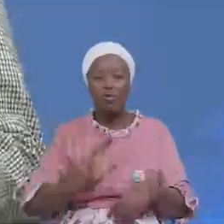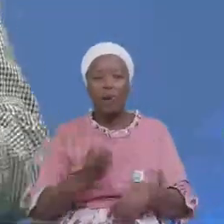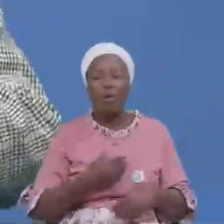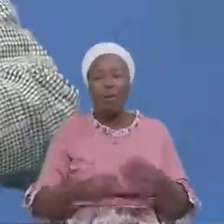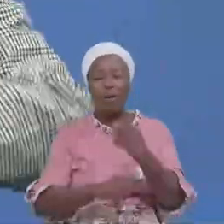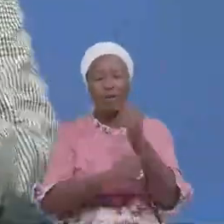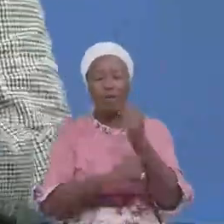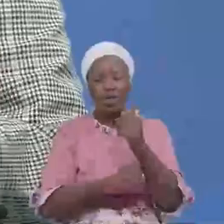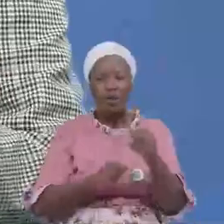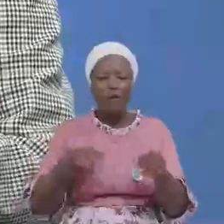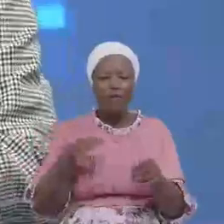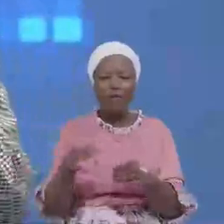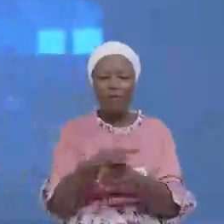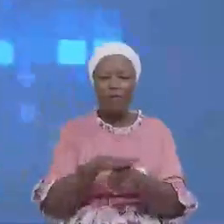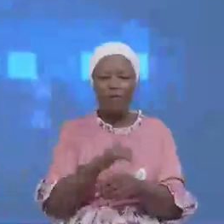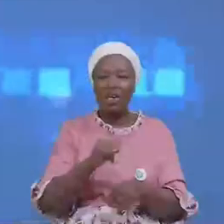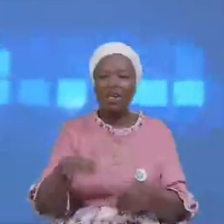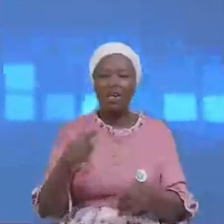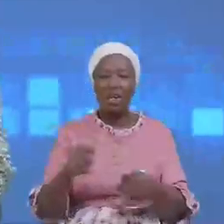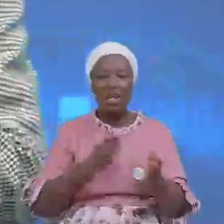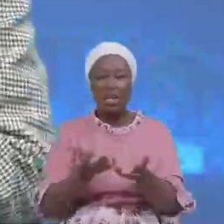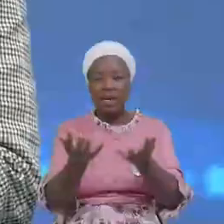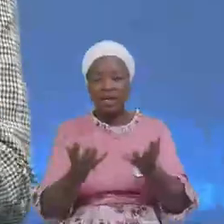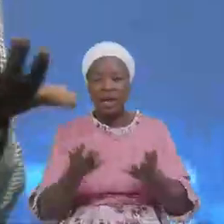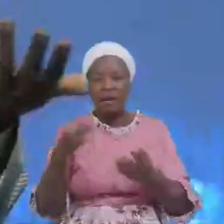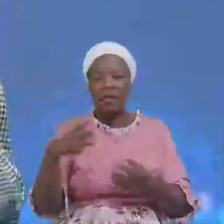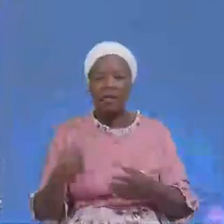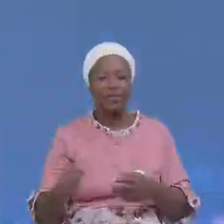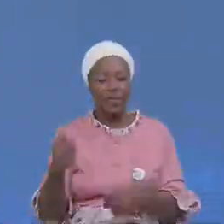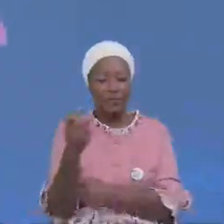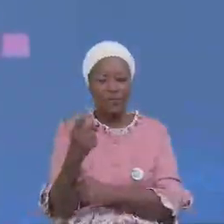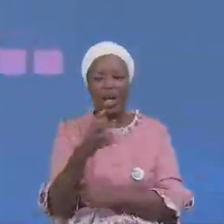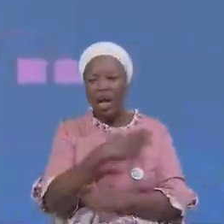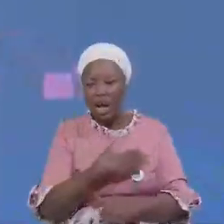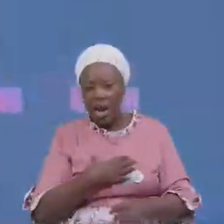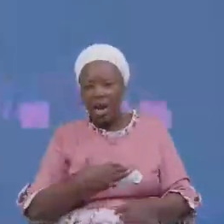accomplissant les volontés de la chair et de nos pensées.